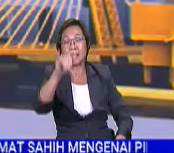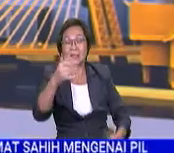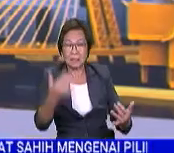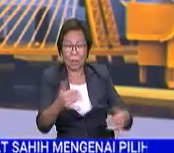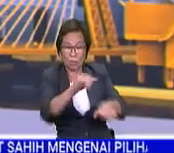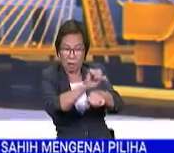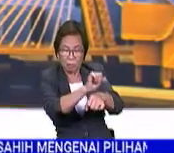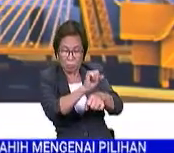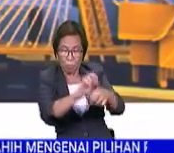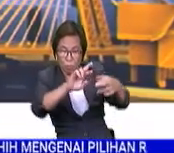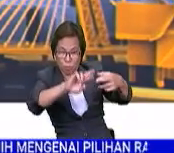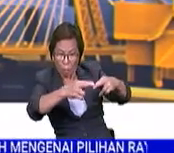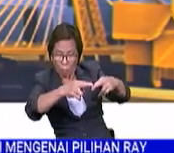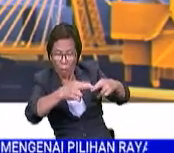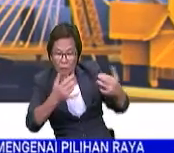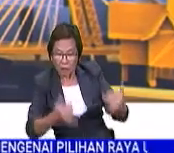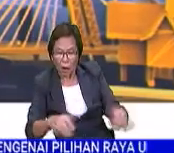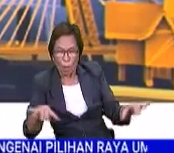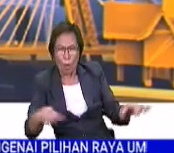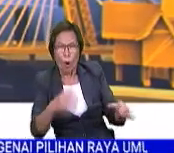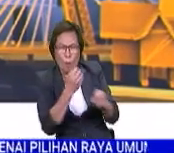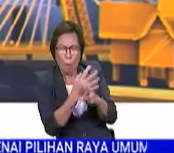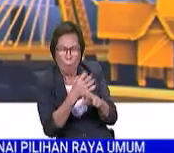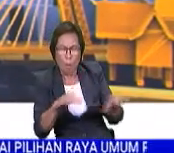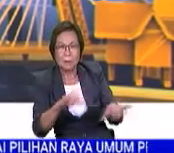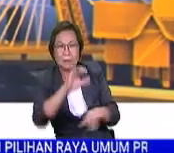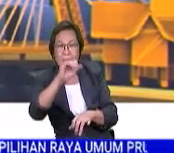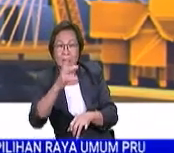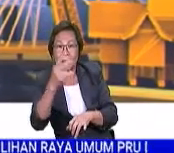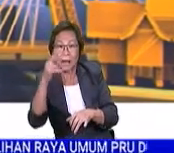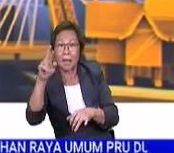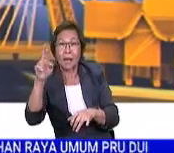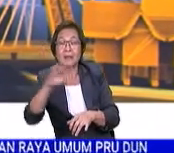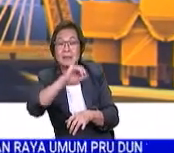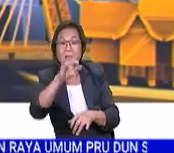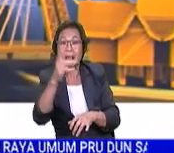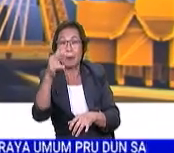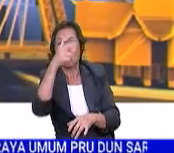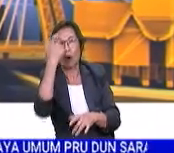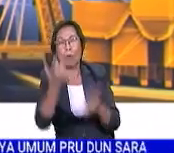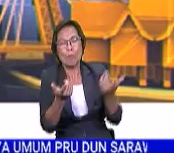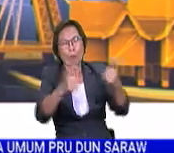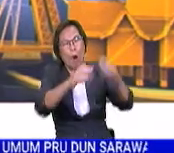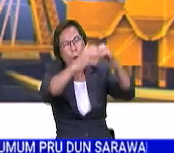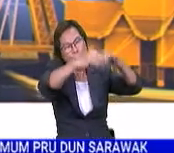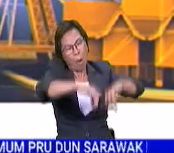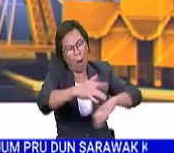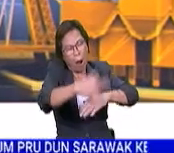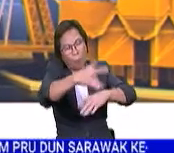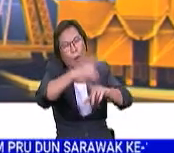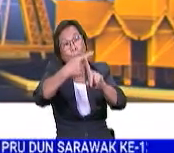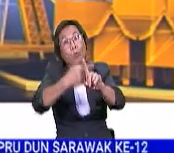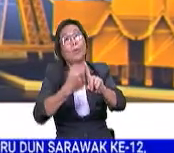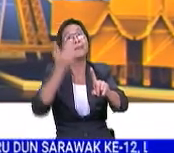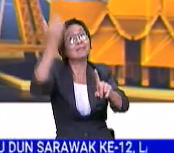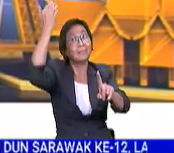ini kerja-kerja baik pulih giat dijalankan JKR selepas kejadian tanah runtuh yang berlaku awal bulan